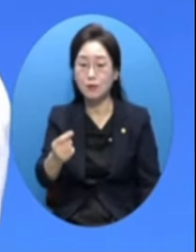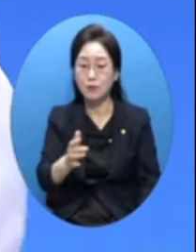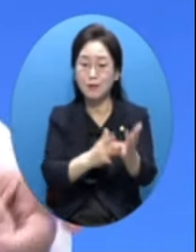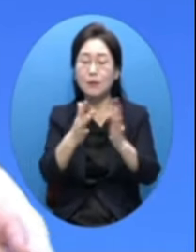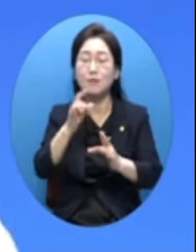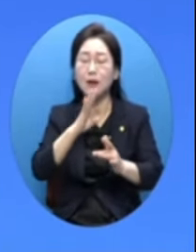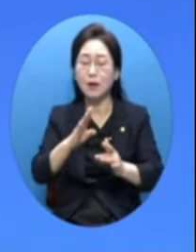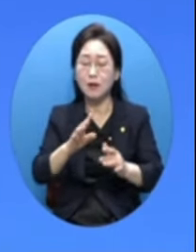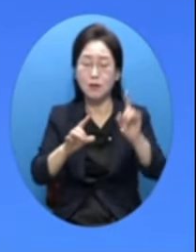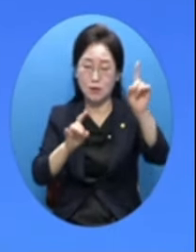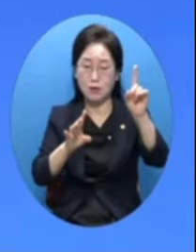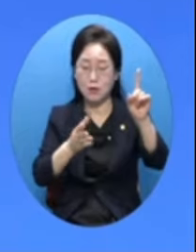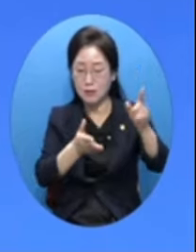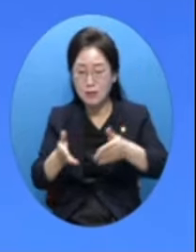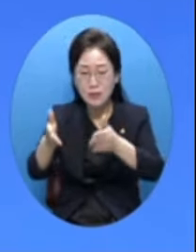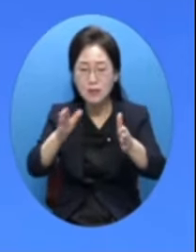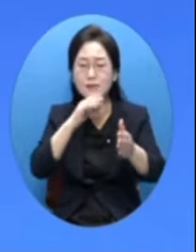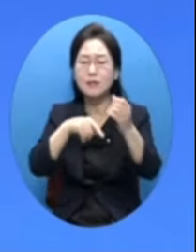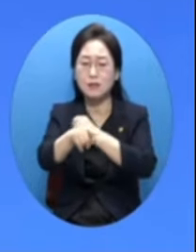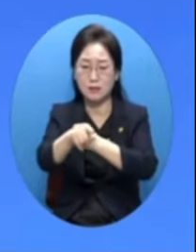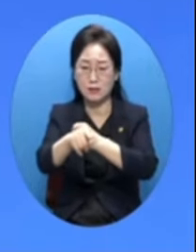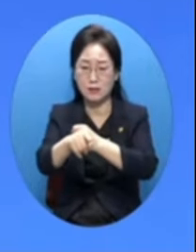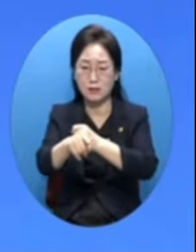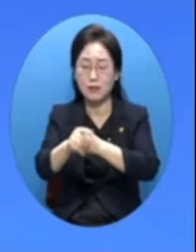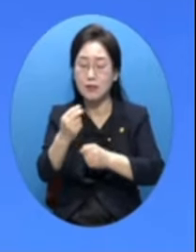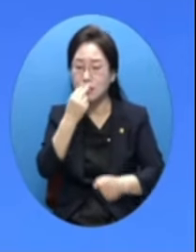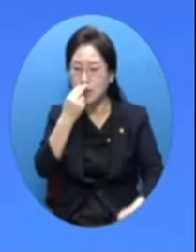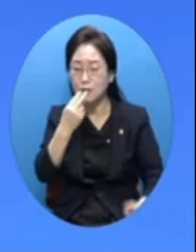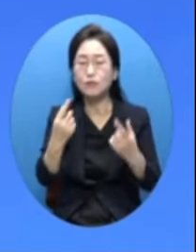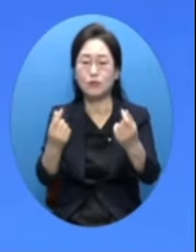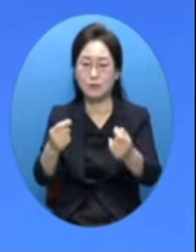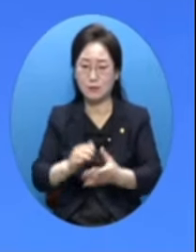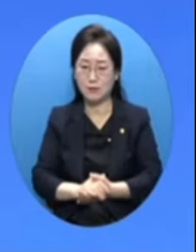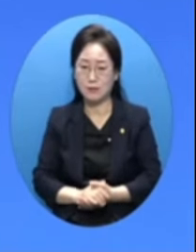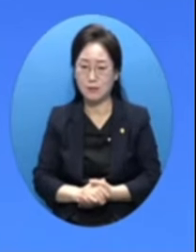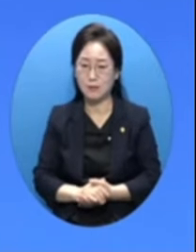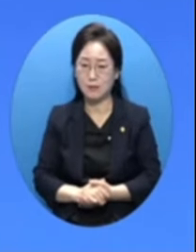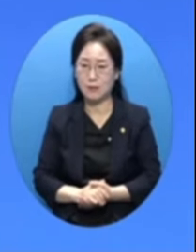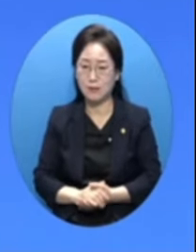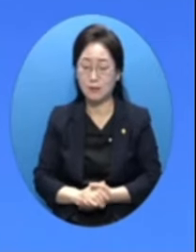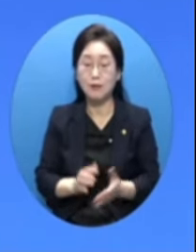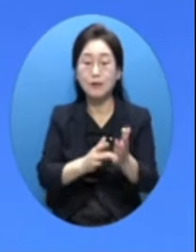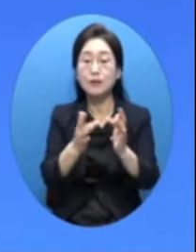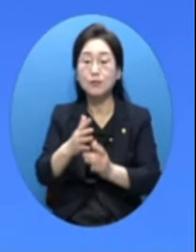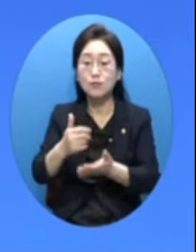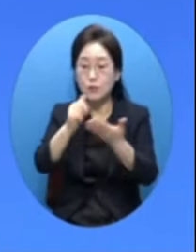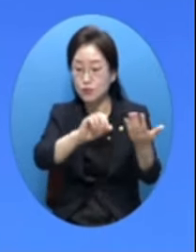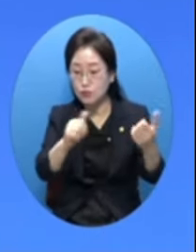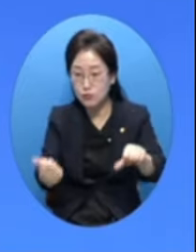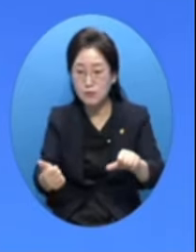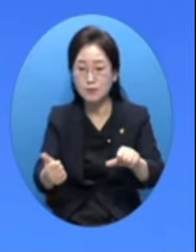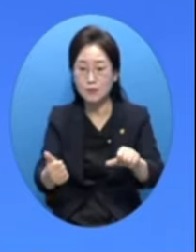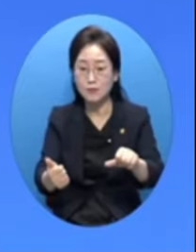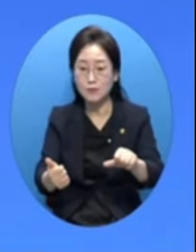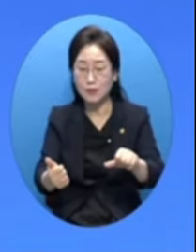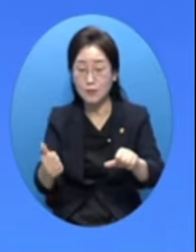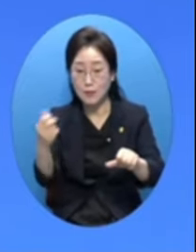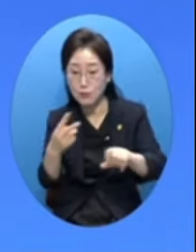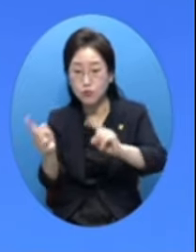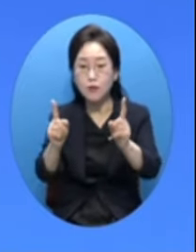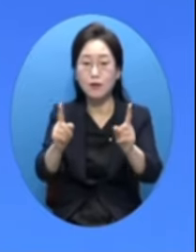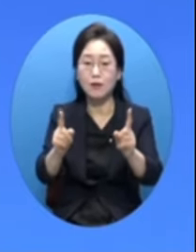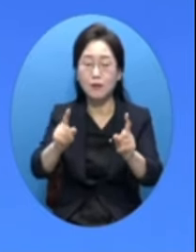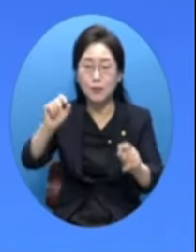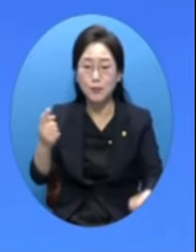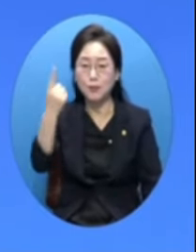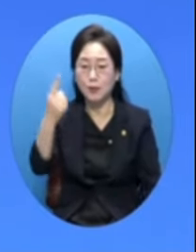길이 되시고 우리의 진리가 되시고 우리의 생명이 되시는 것입니다. 예수님의 죽으심과 부활로 말미암아